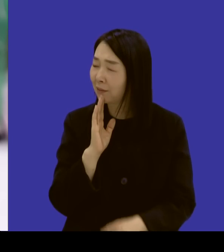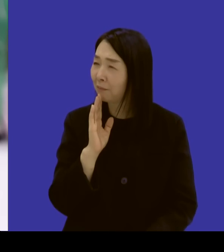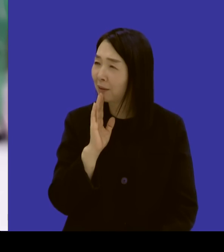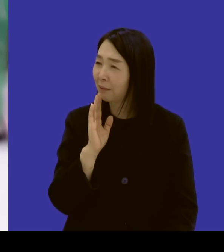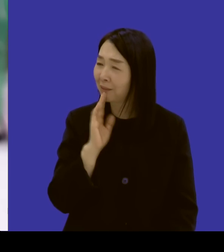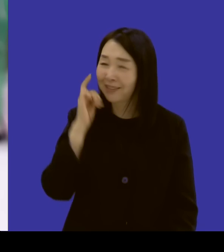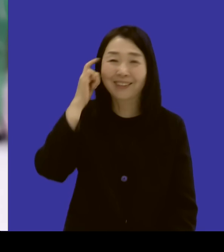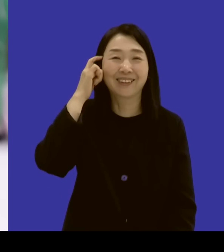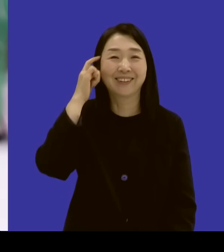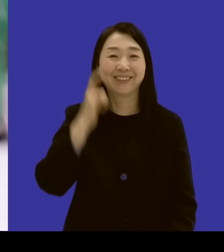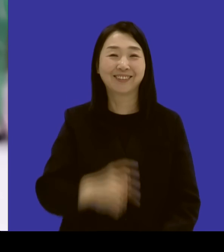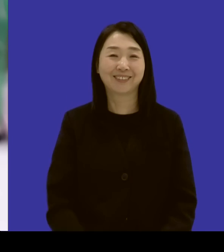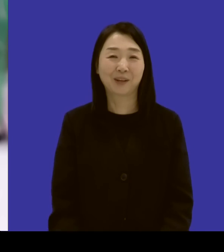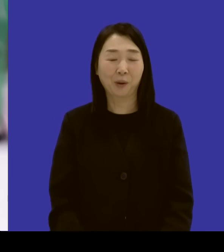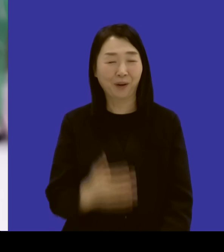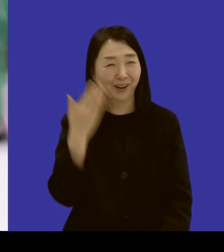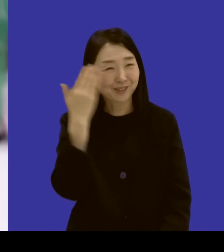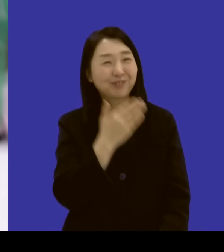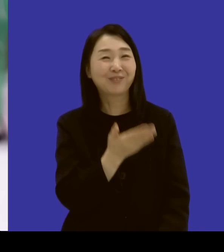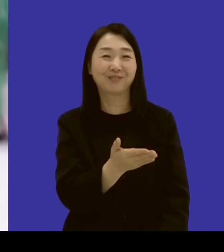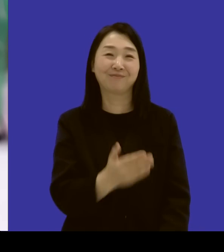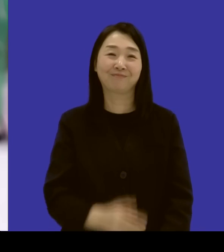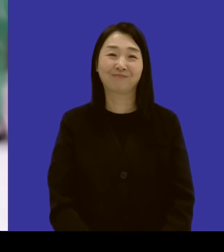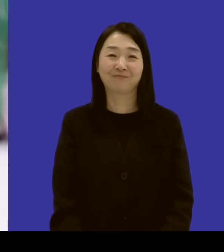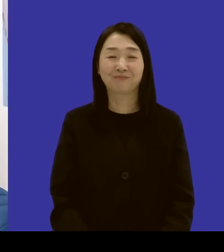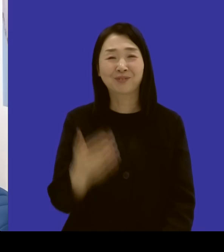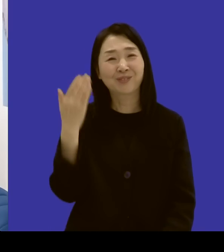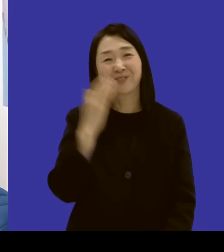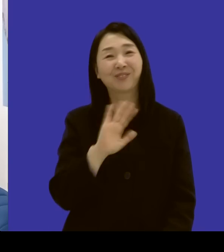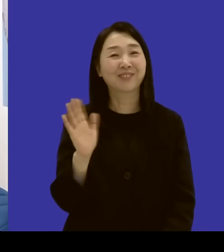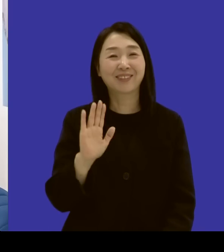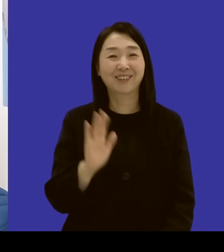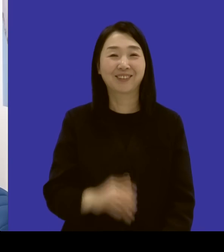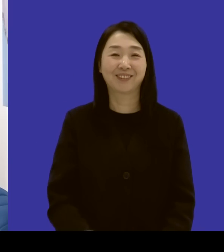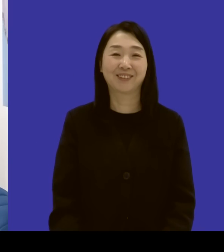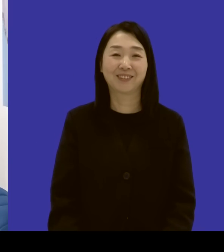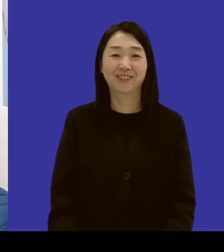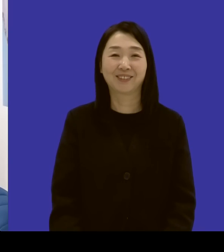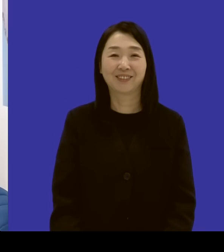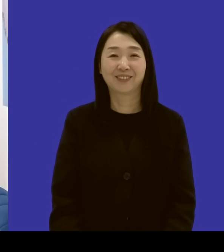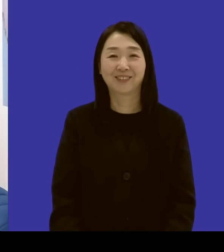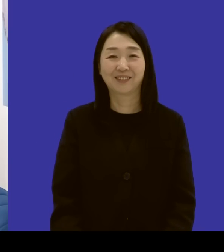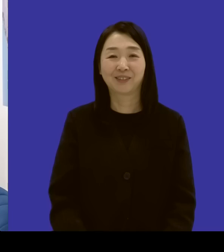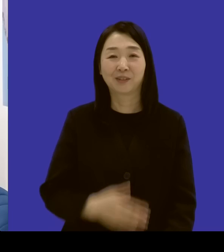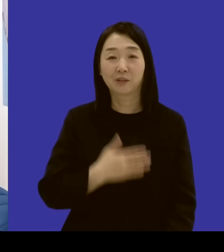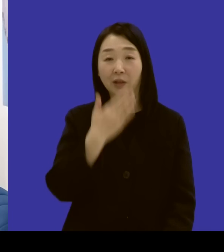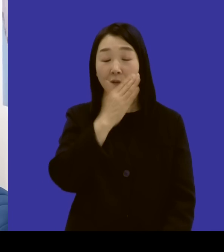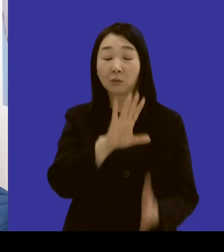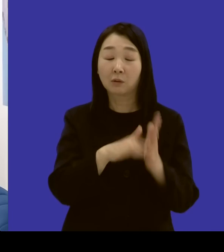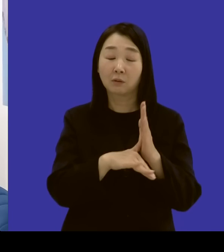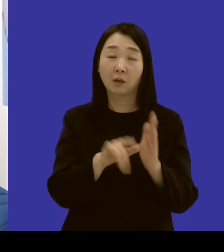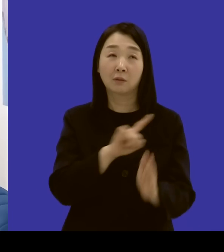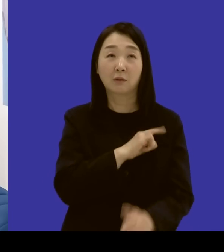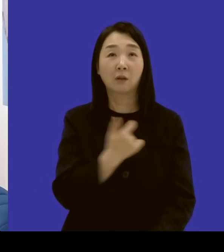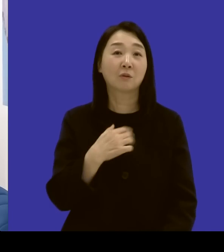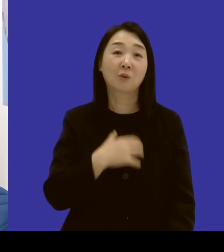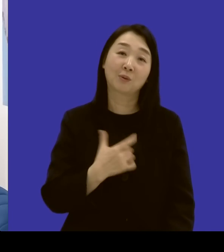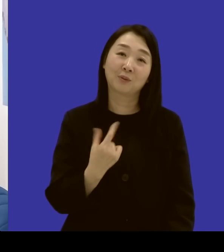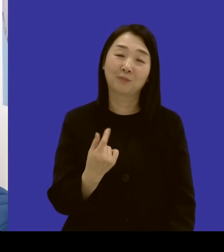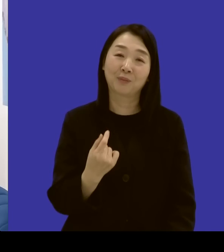건가? 아, 너무 순수하셨다. 순수하죠. 순수한 건 아닌데 그게 저 청년일 땐 가장 큰 걱정이었던 것